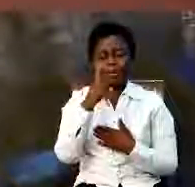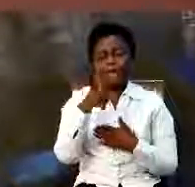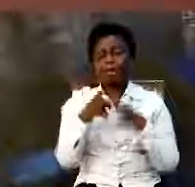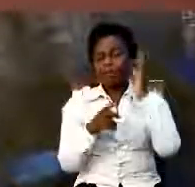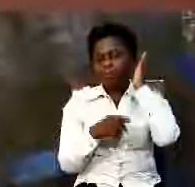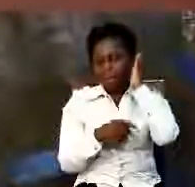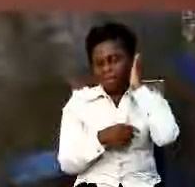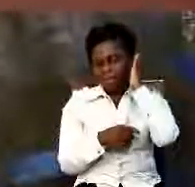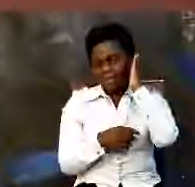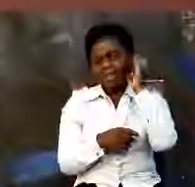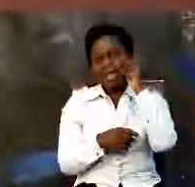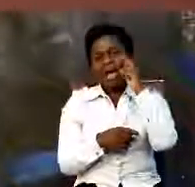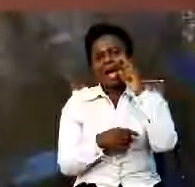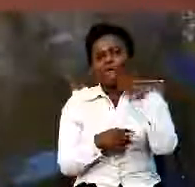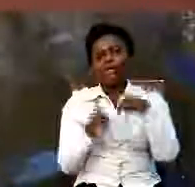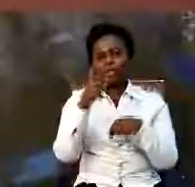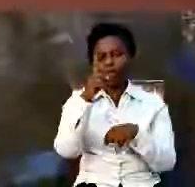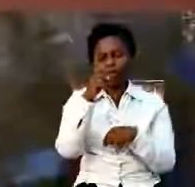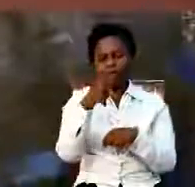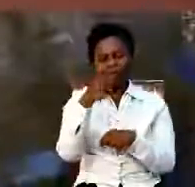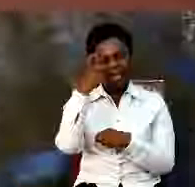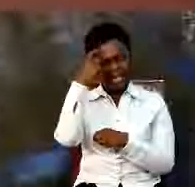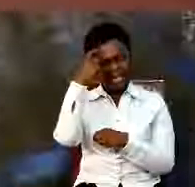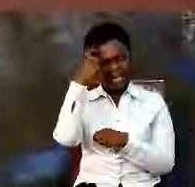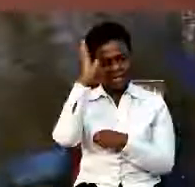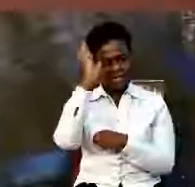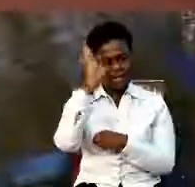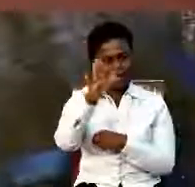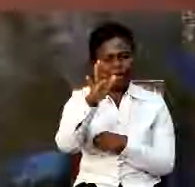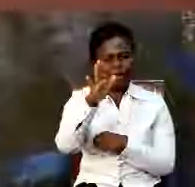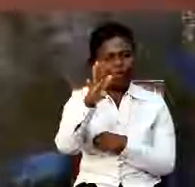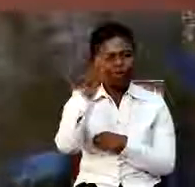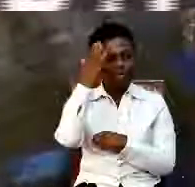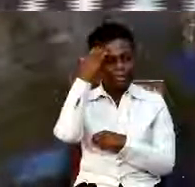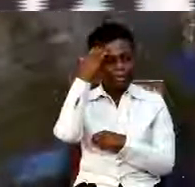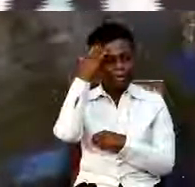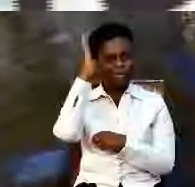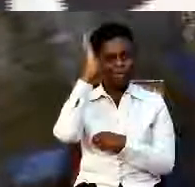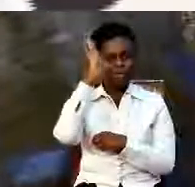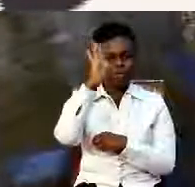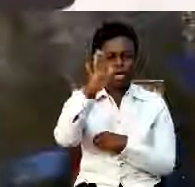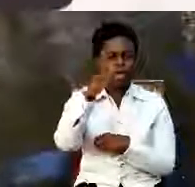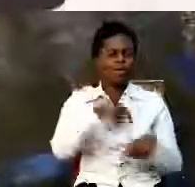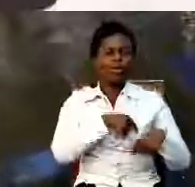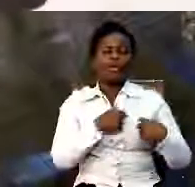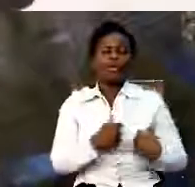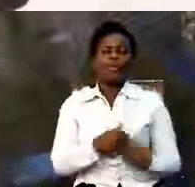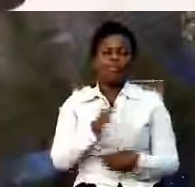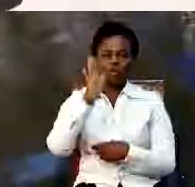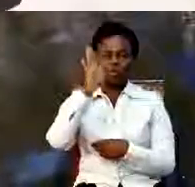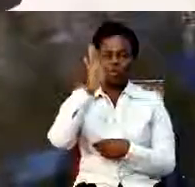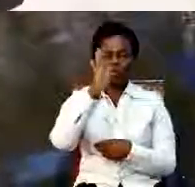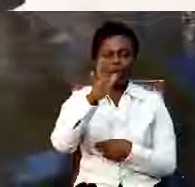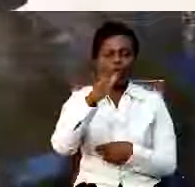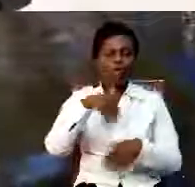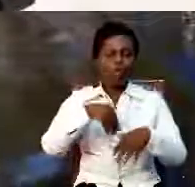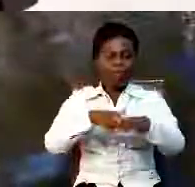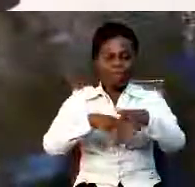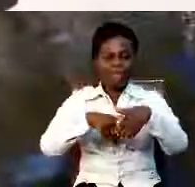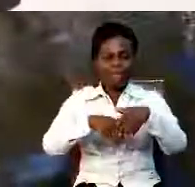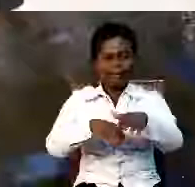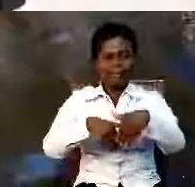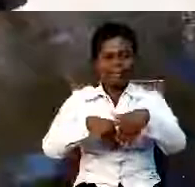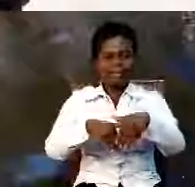Unapomsikiliza aone kwamba akili yako na mawazo yako na moyo wako vinaambatana